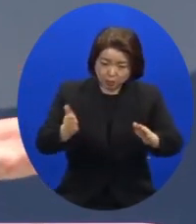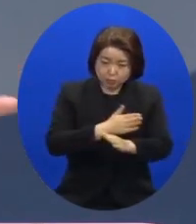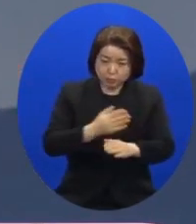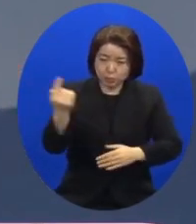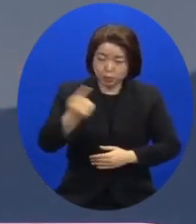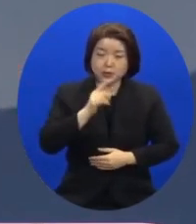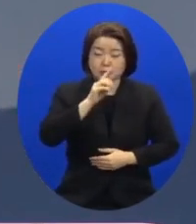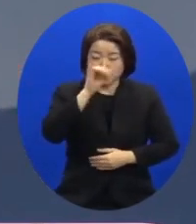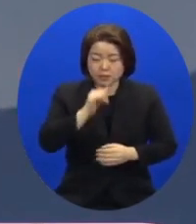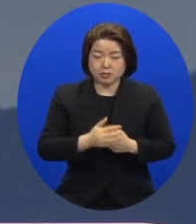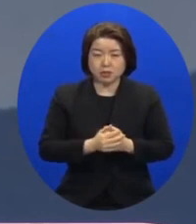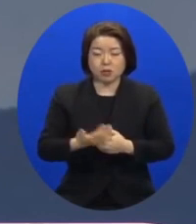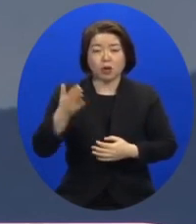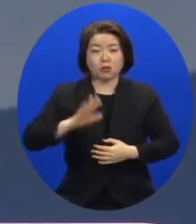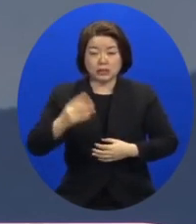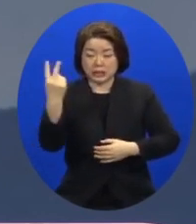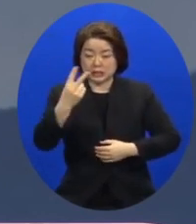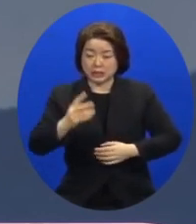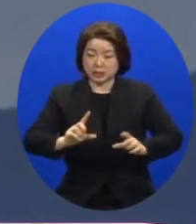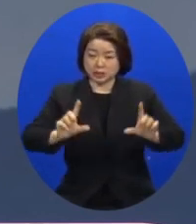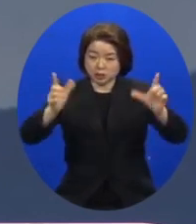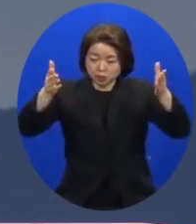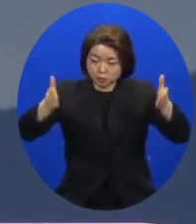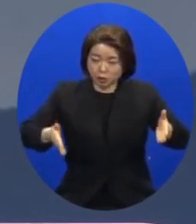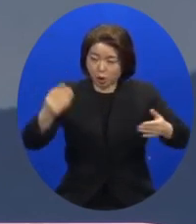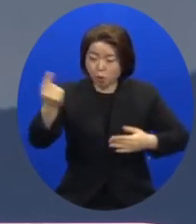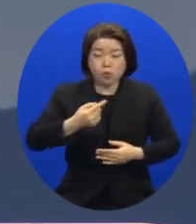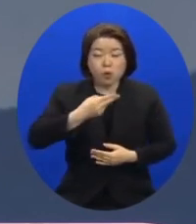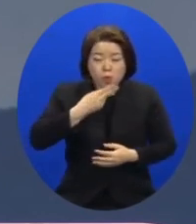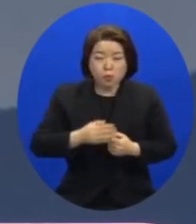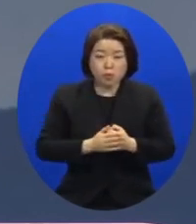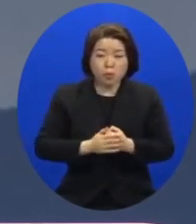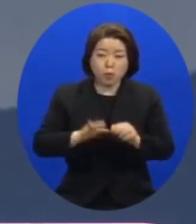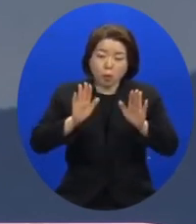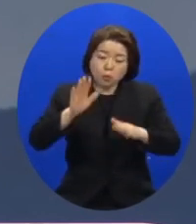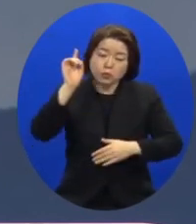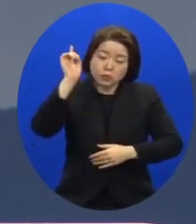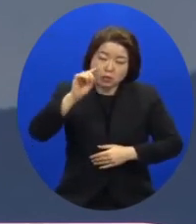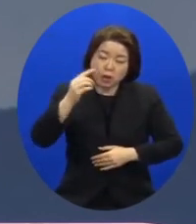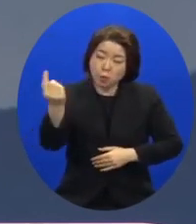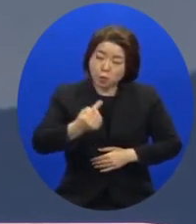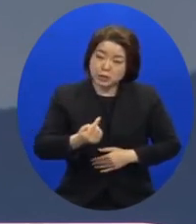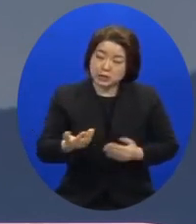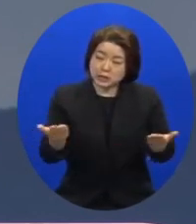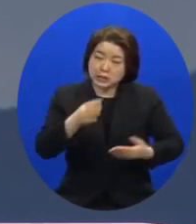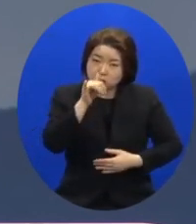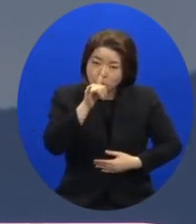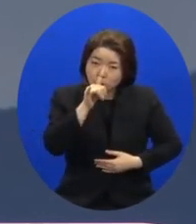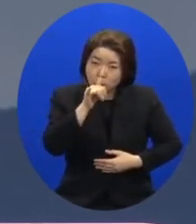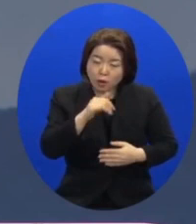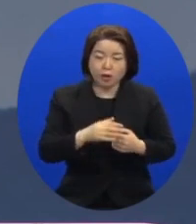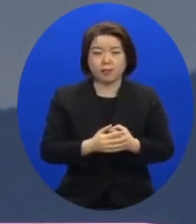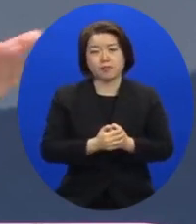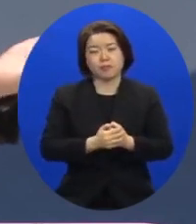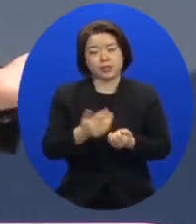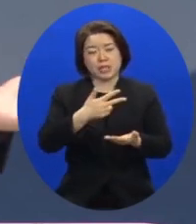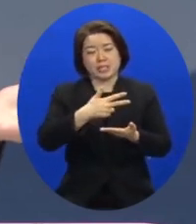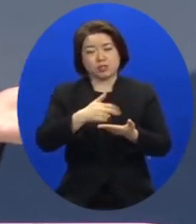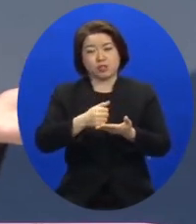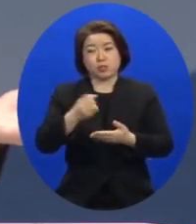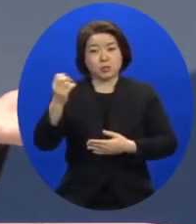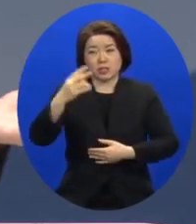2000 년 동안 않으셨는데 오늘 내일 오실 이가 있습니까 그러니까 주님의 재림 에 대해서는